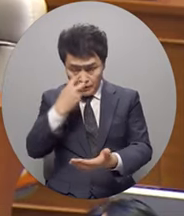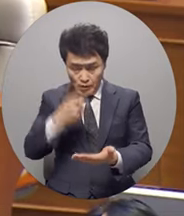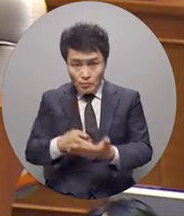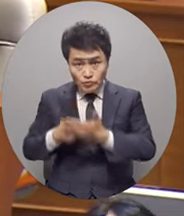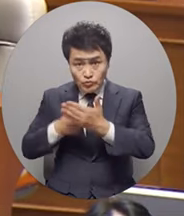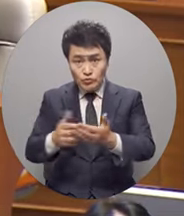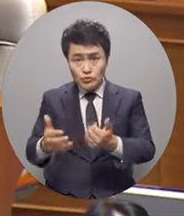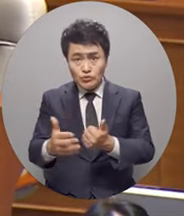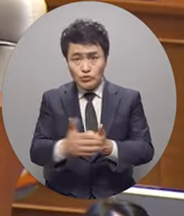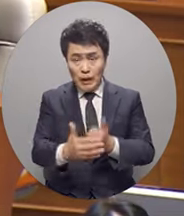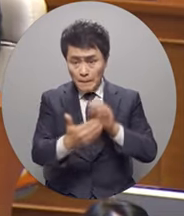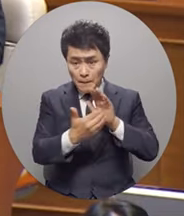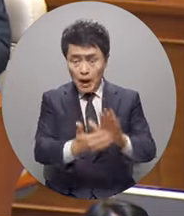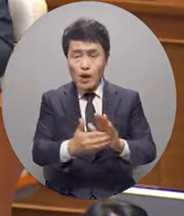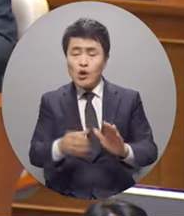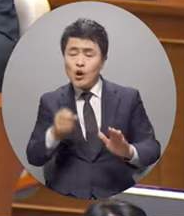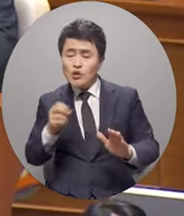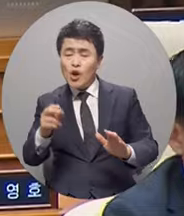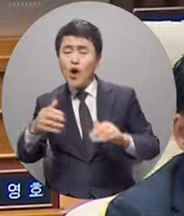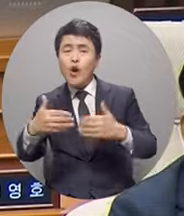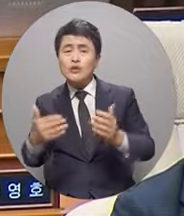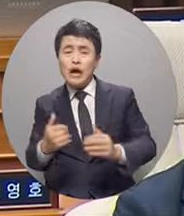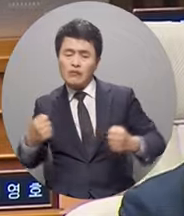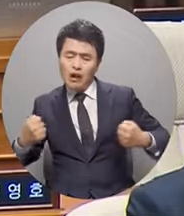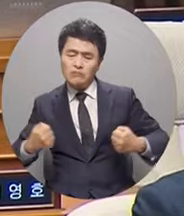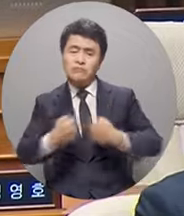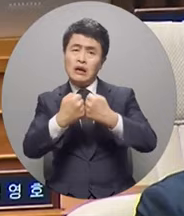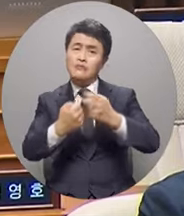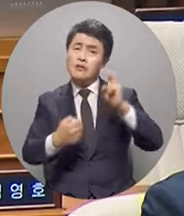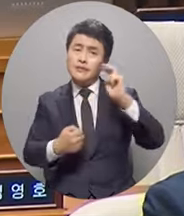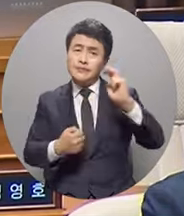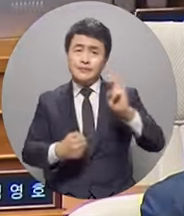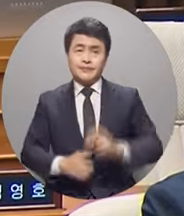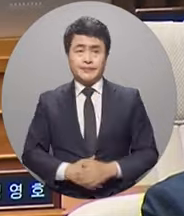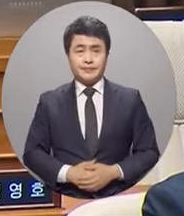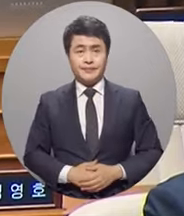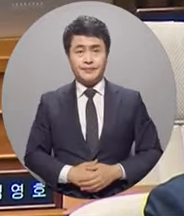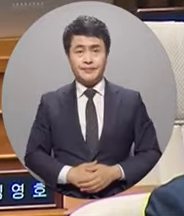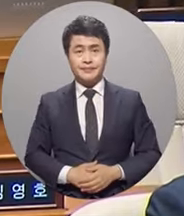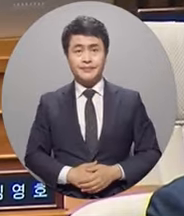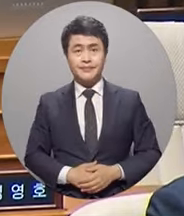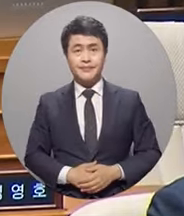이를 차단하려는 여당과의 격돌이 예상됩니다. MBC 뉴스 나세웅입니다.